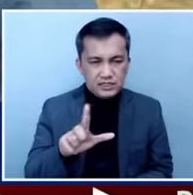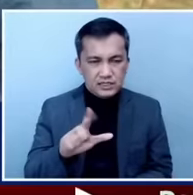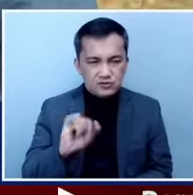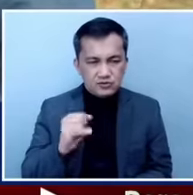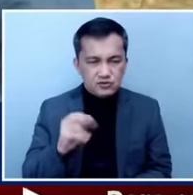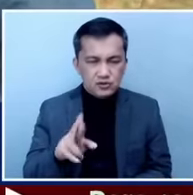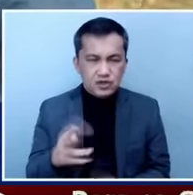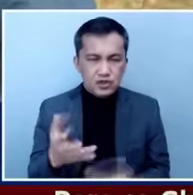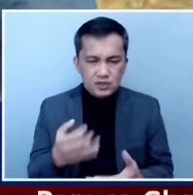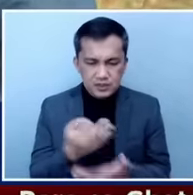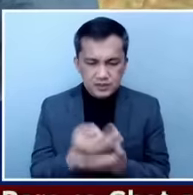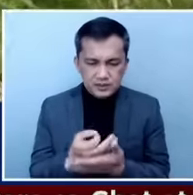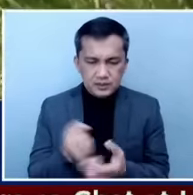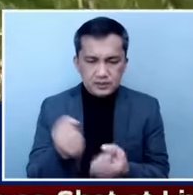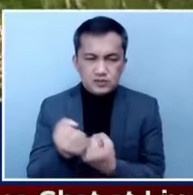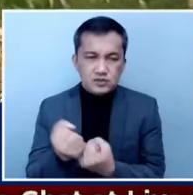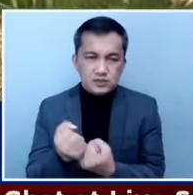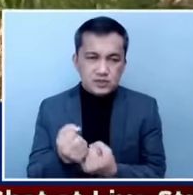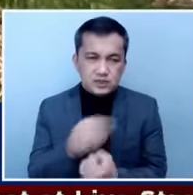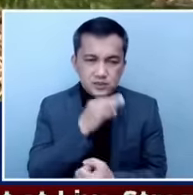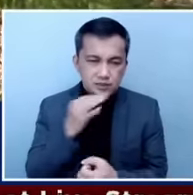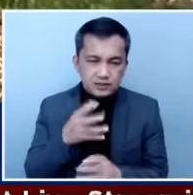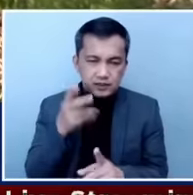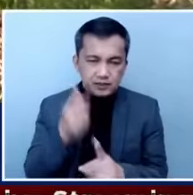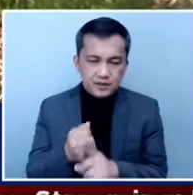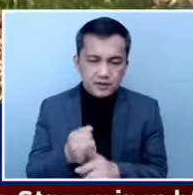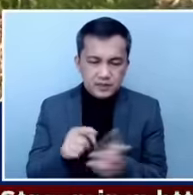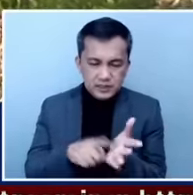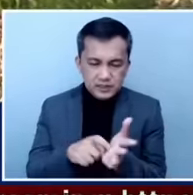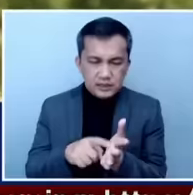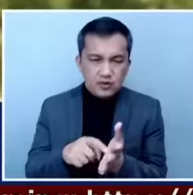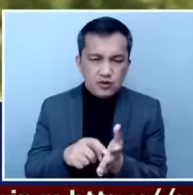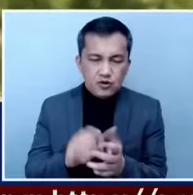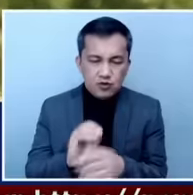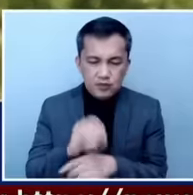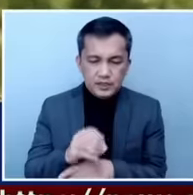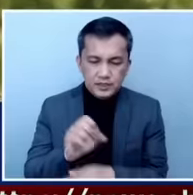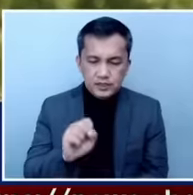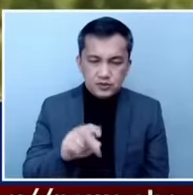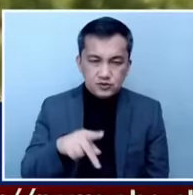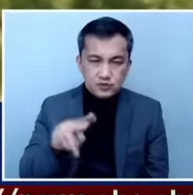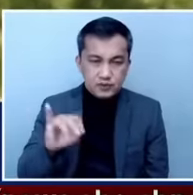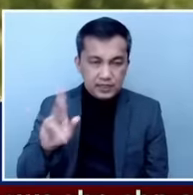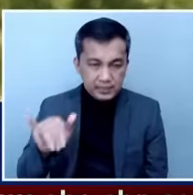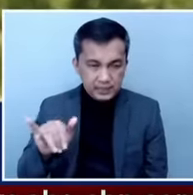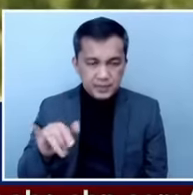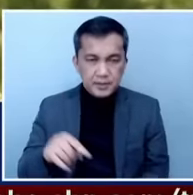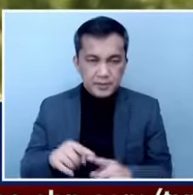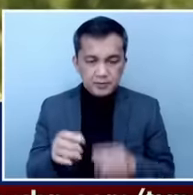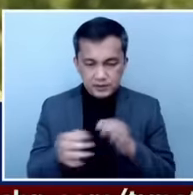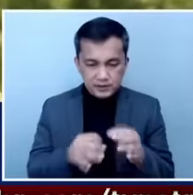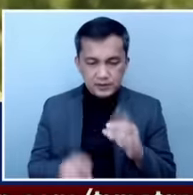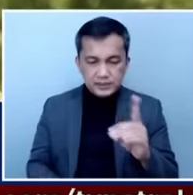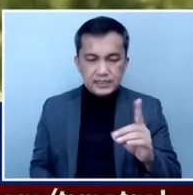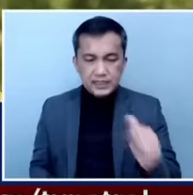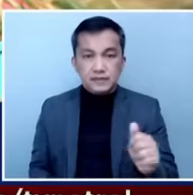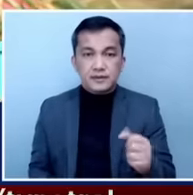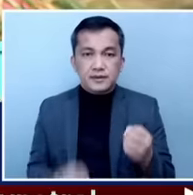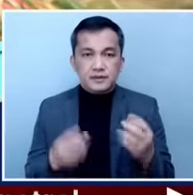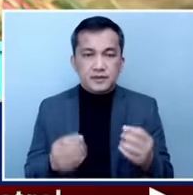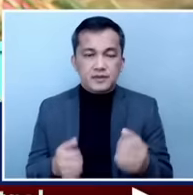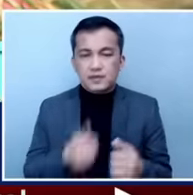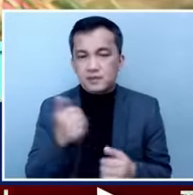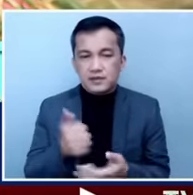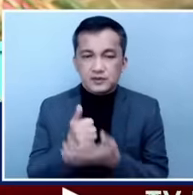pinansyal na ayuda sa mga magsasakang apektado ng peste o oversupply. Pero paglilinaw ng DA, marami namang ibang tulong